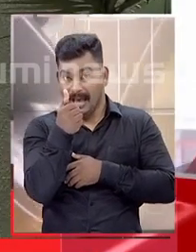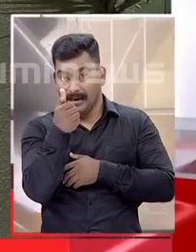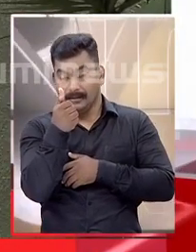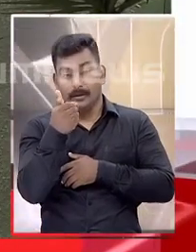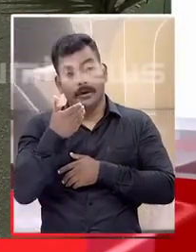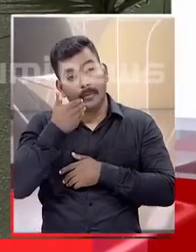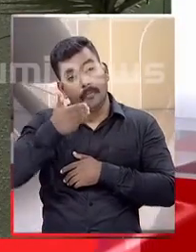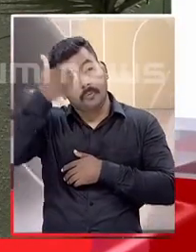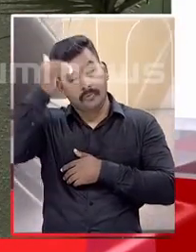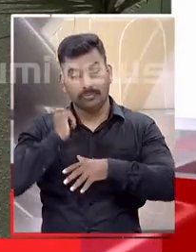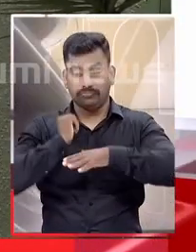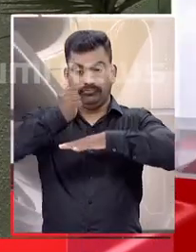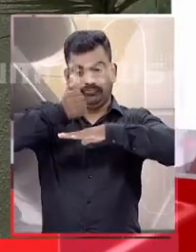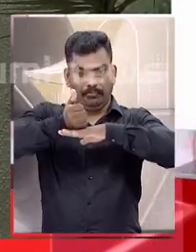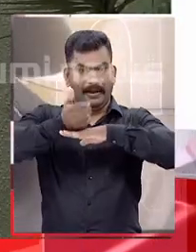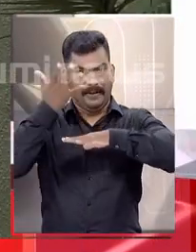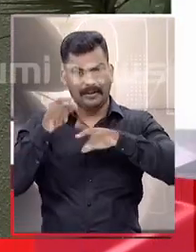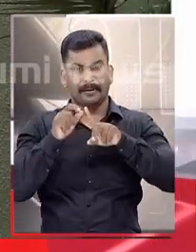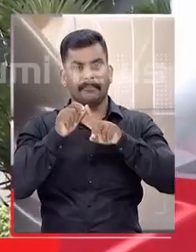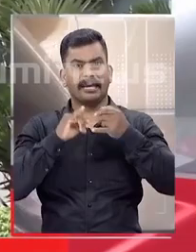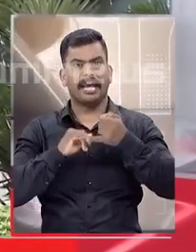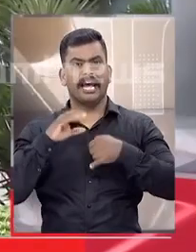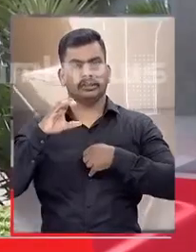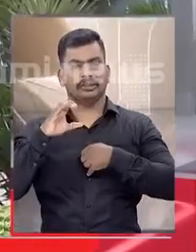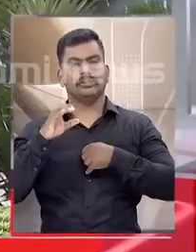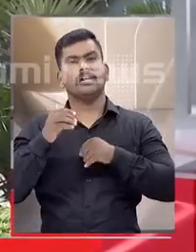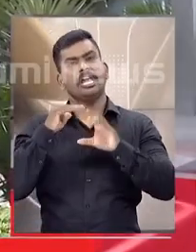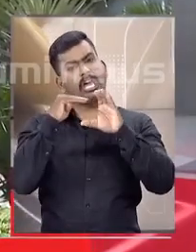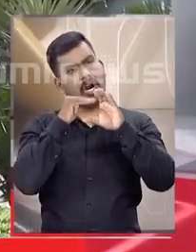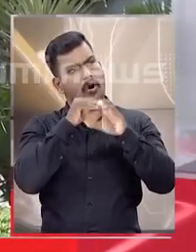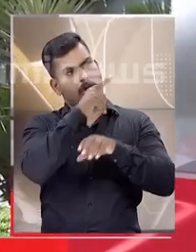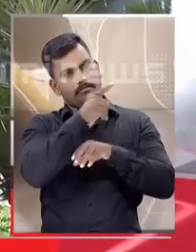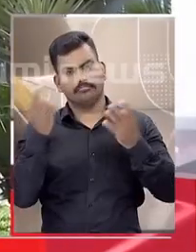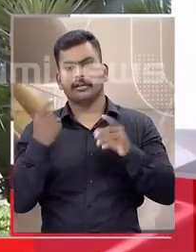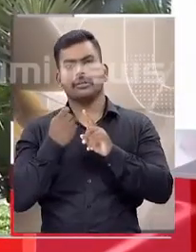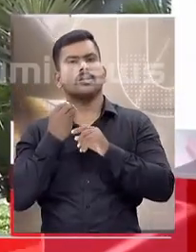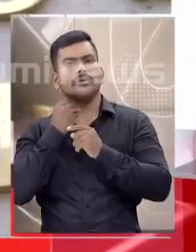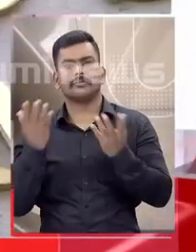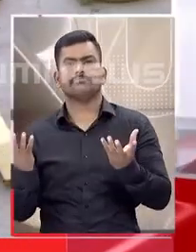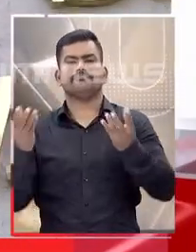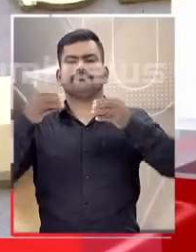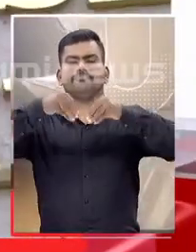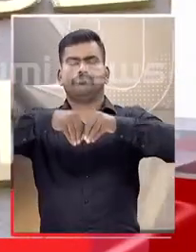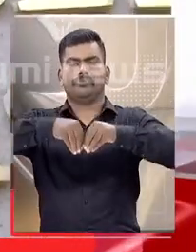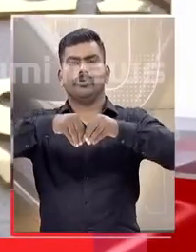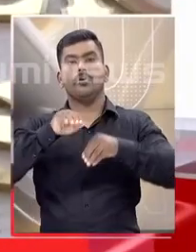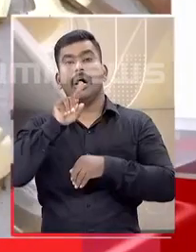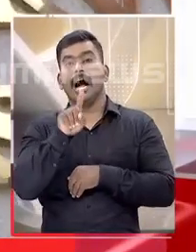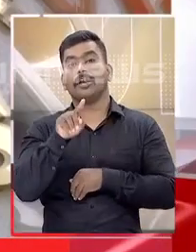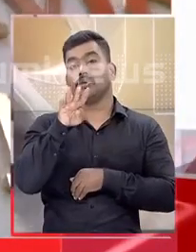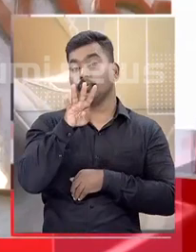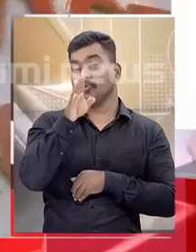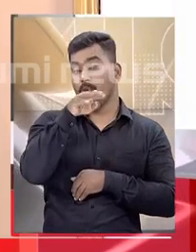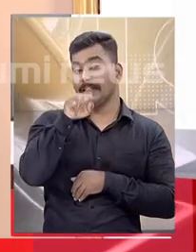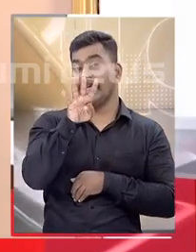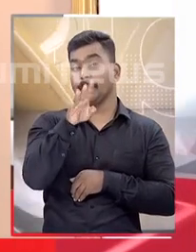സി രൂപീകൃതമായിരുന്നു. അതിനുശേഷം ഇത് രണ്ടും കൂടെ യോജിക്കുന്നത് 1949 അന്ന് ചെയർമാൻ ഉൾപ്പെടെ 3 മെമ്പർമാരാ പി